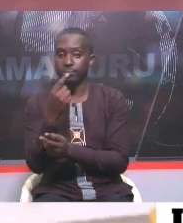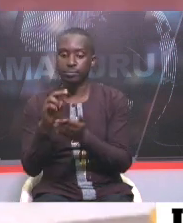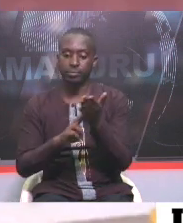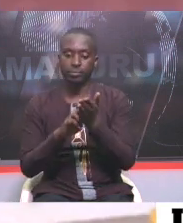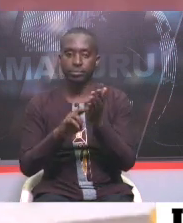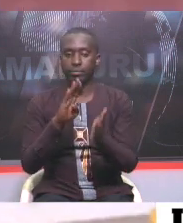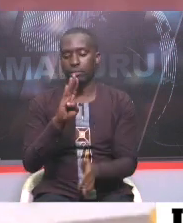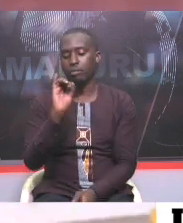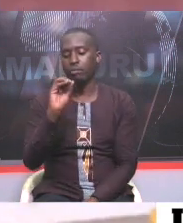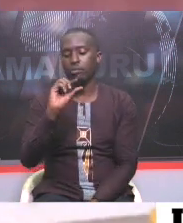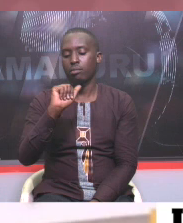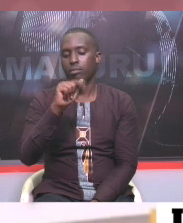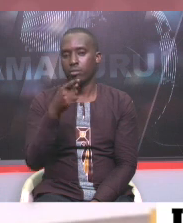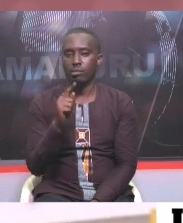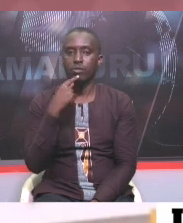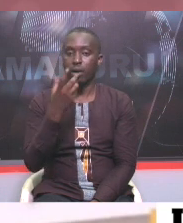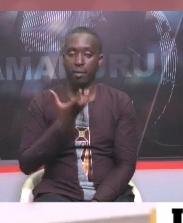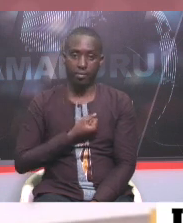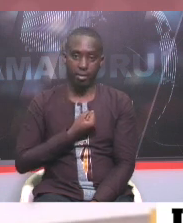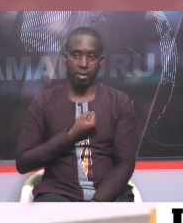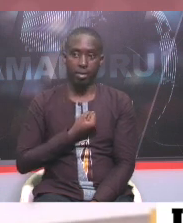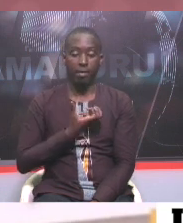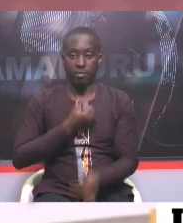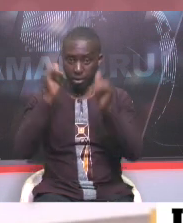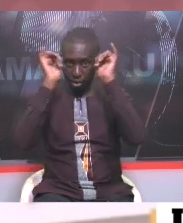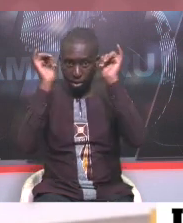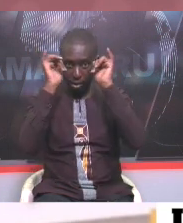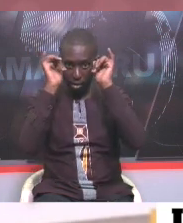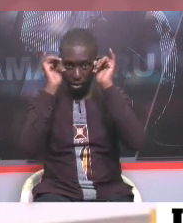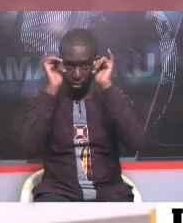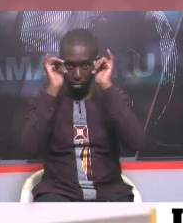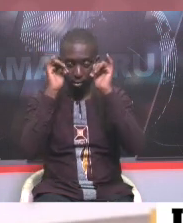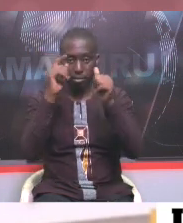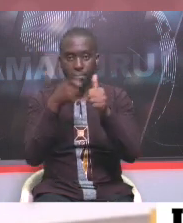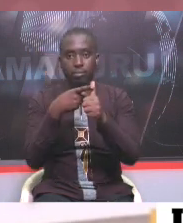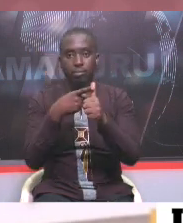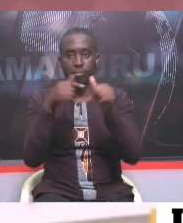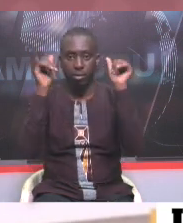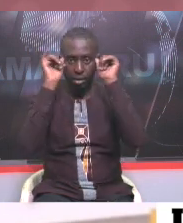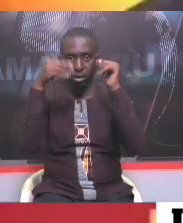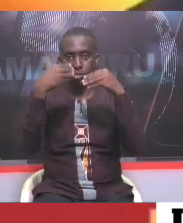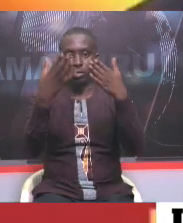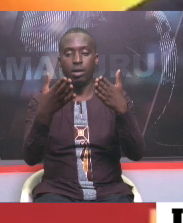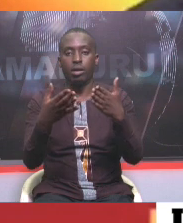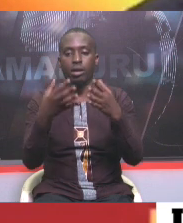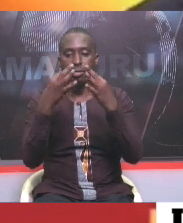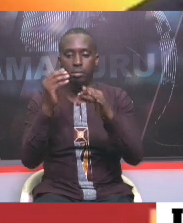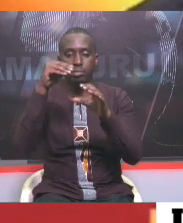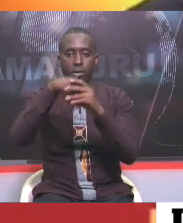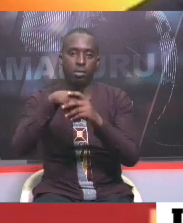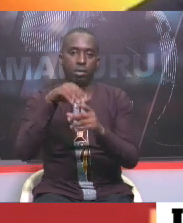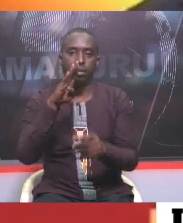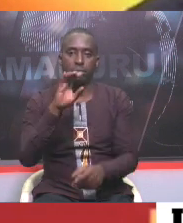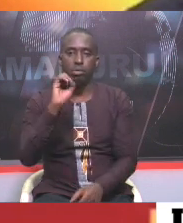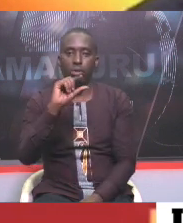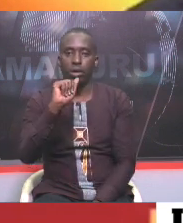mikoreshereze ya biogaze ni ukuvuga ko bayifite bakaba bafite n'inka icya mbere inka niyo itanga ibijya mu kigega cya biogaze kugira ngo